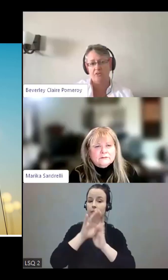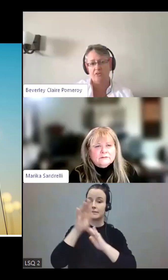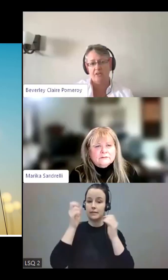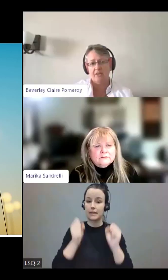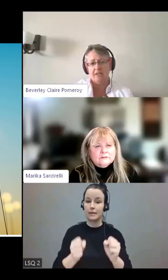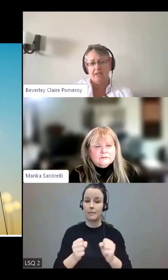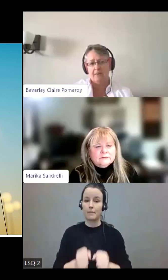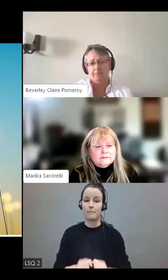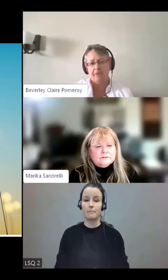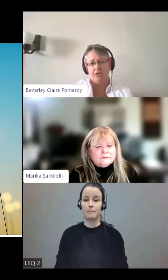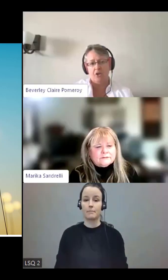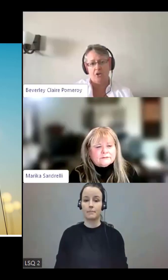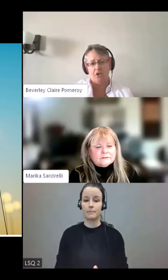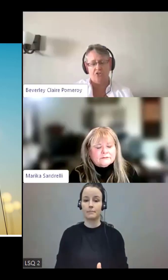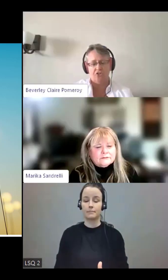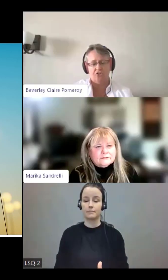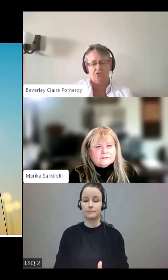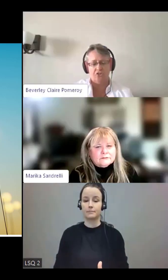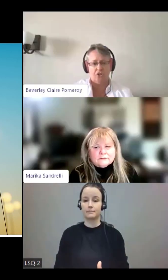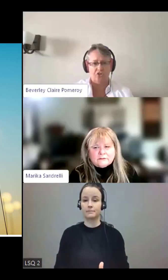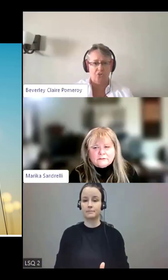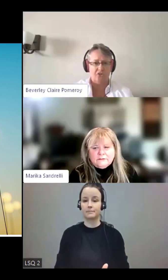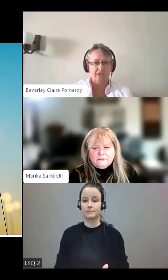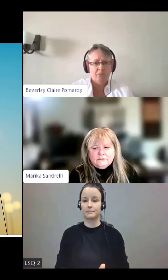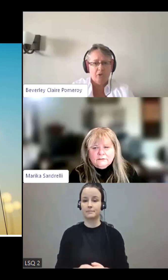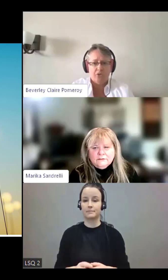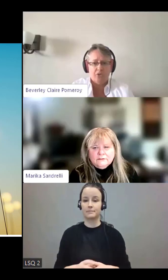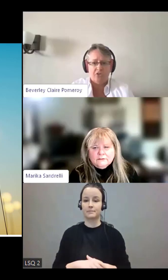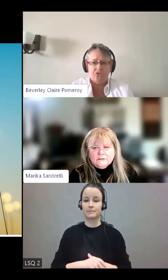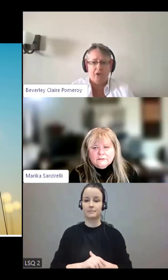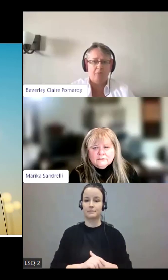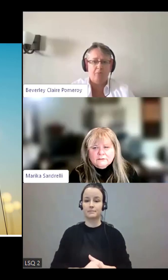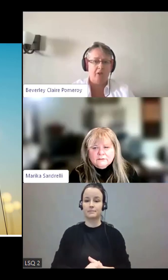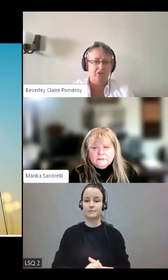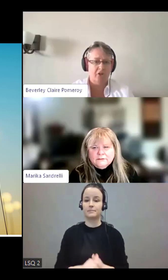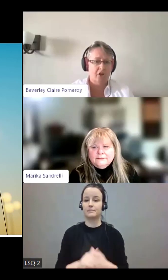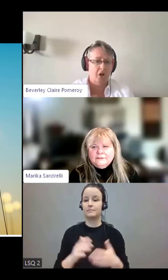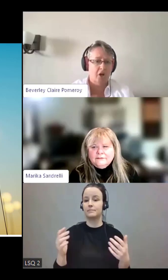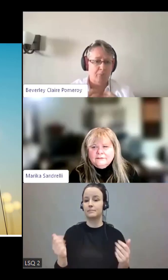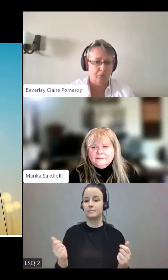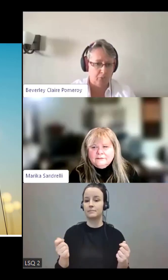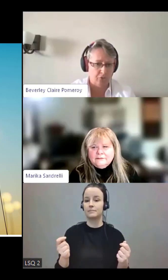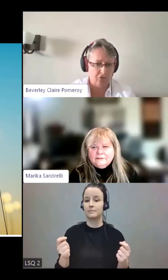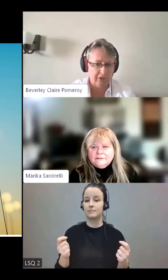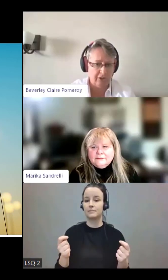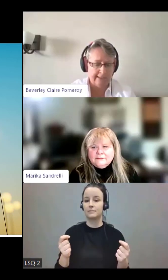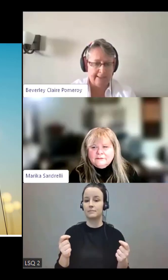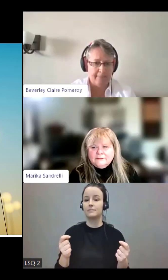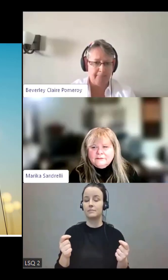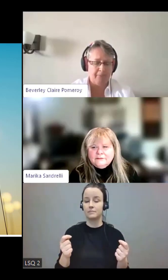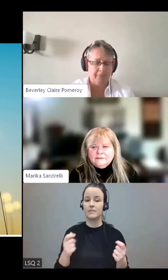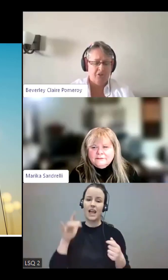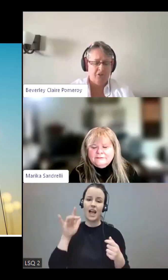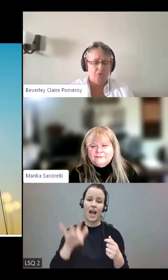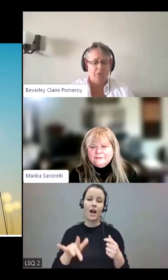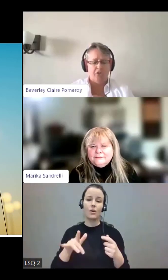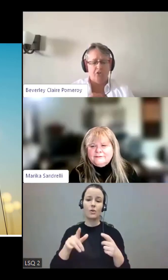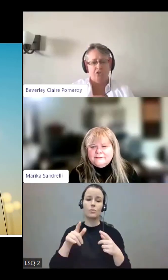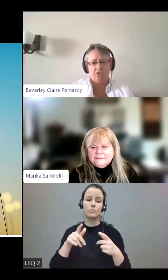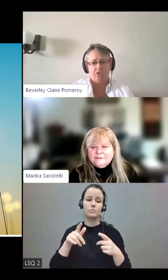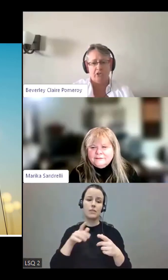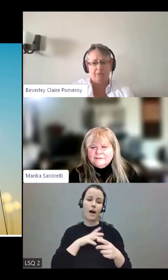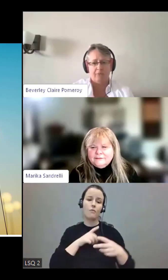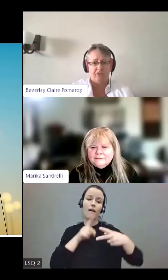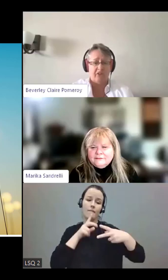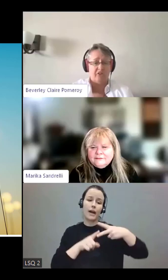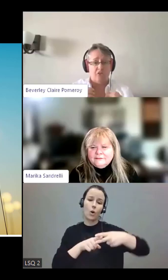traumatisme et des outils de connaissance pour se baser plus sur une approche basée sur la force, quoi. Alors, on a commencé à regarder